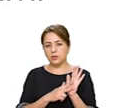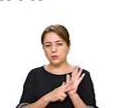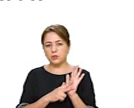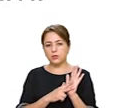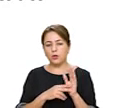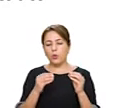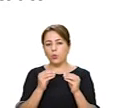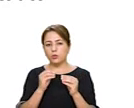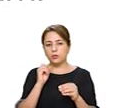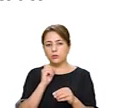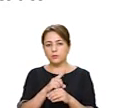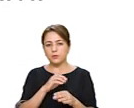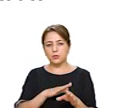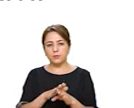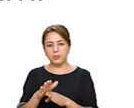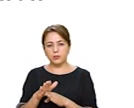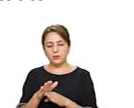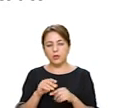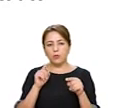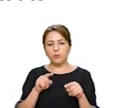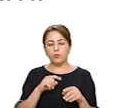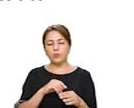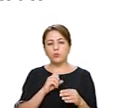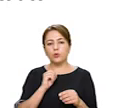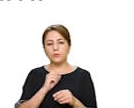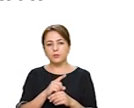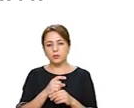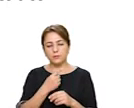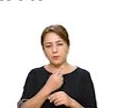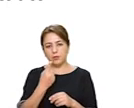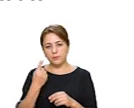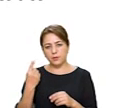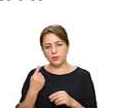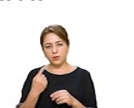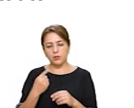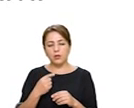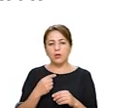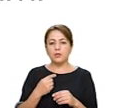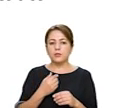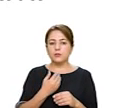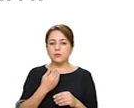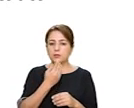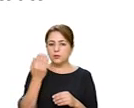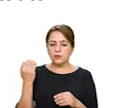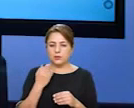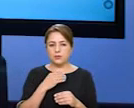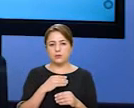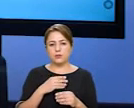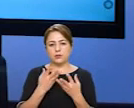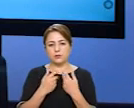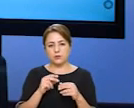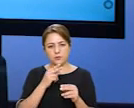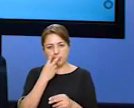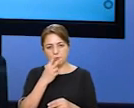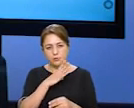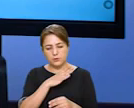8-ші, 10-ші топшырықларыны бачарыш. Бұ топшырықлардан битті-битті, юқарыда ішіліп